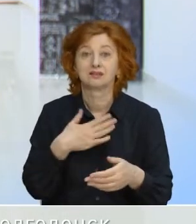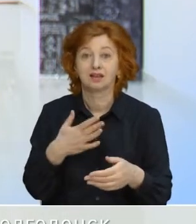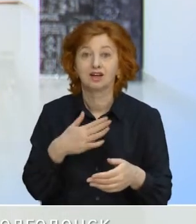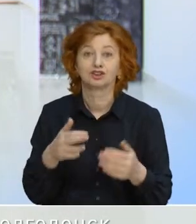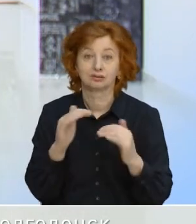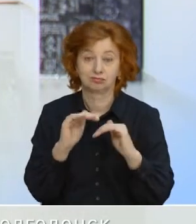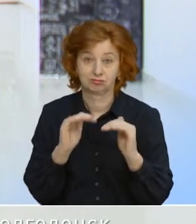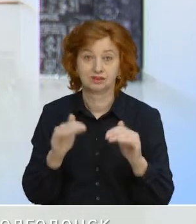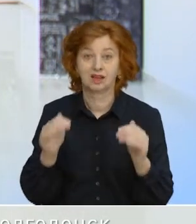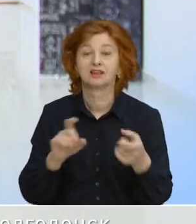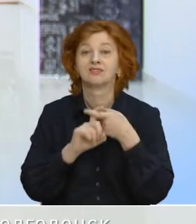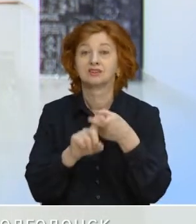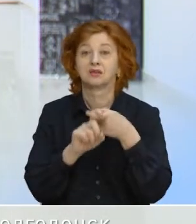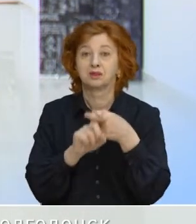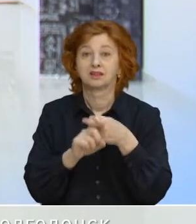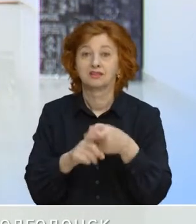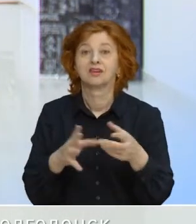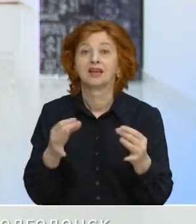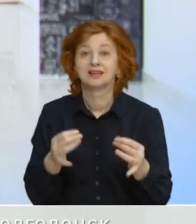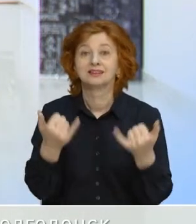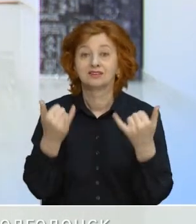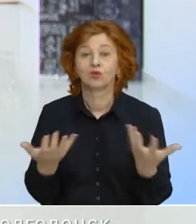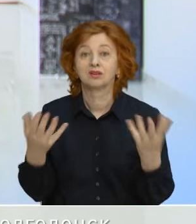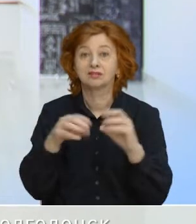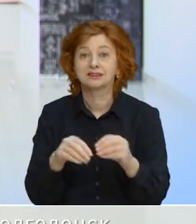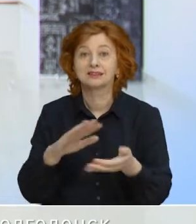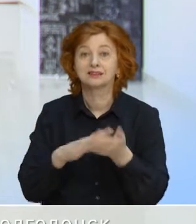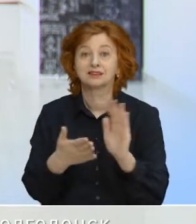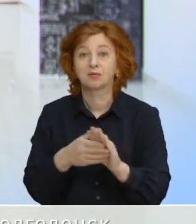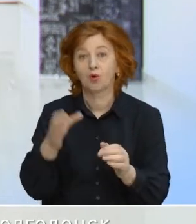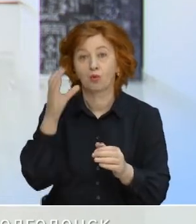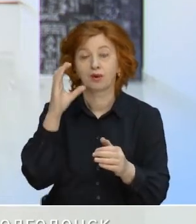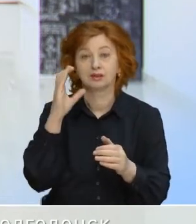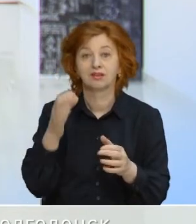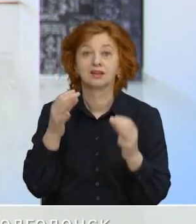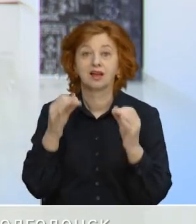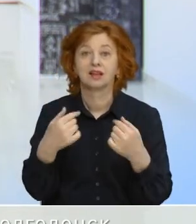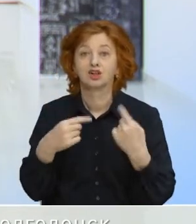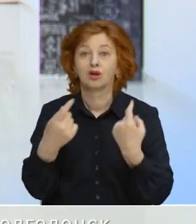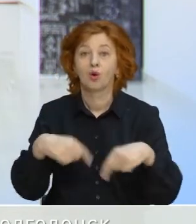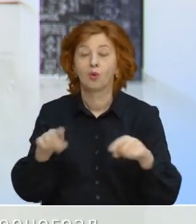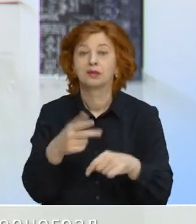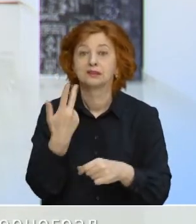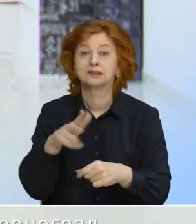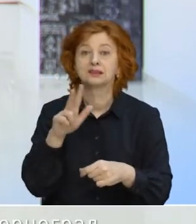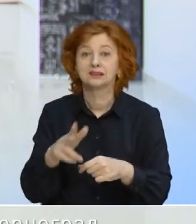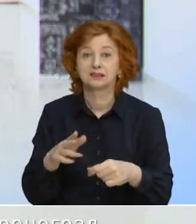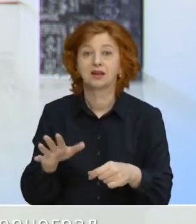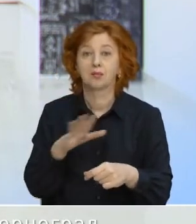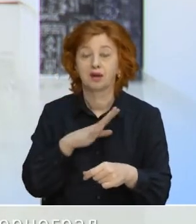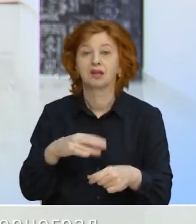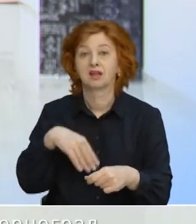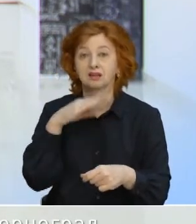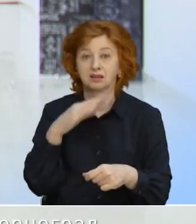и асинхронного взаимодействия. Но сегодня система образования и в нашей области, в том числе и в городе Ростов-на-Дону, достаточно